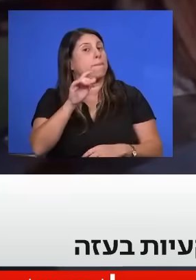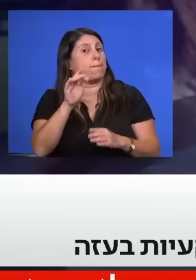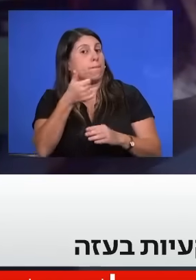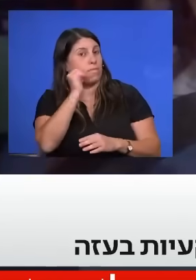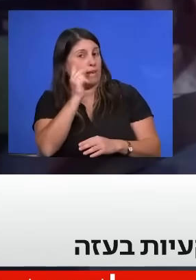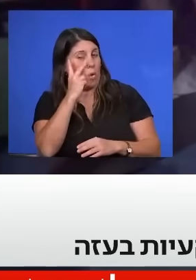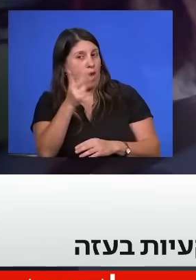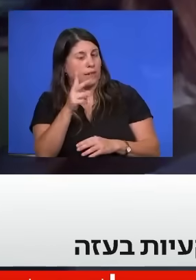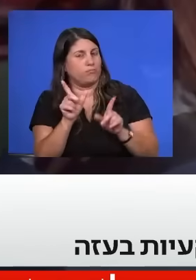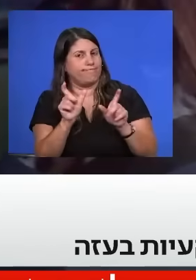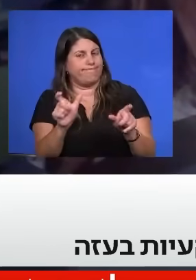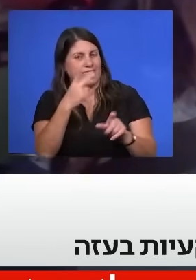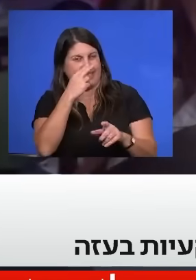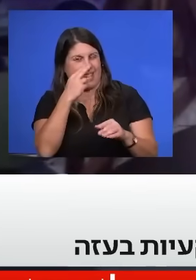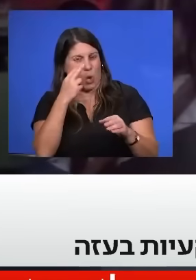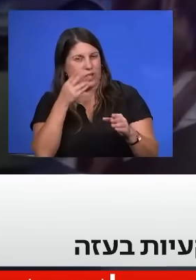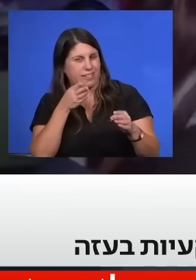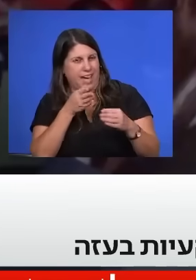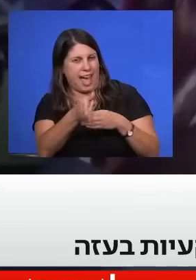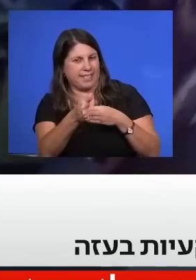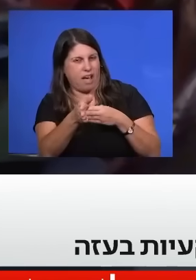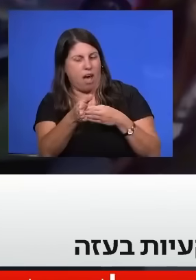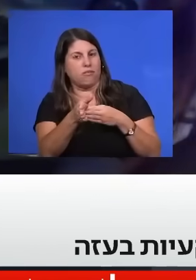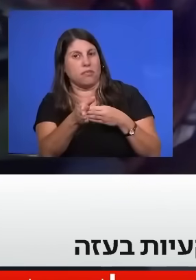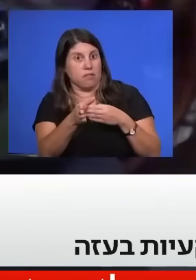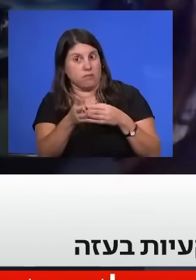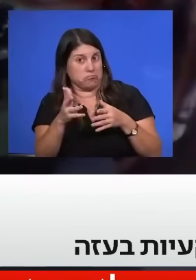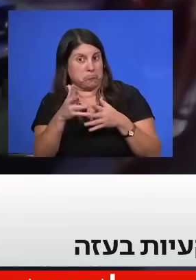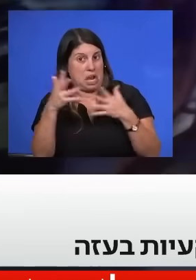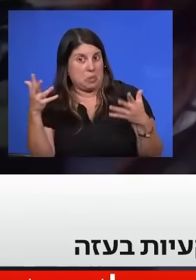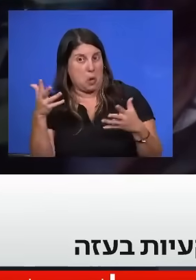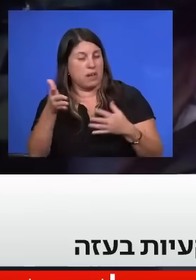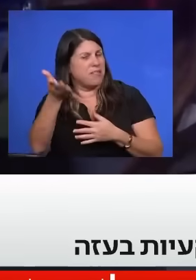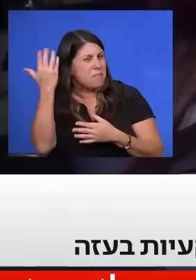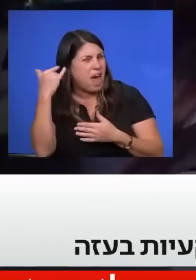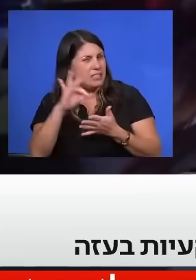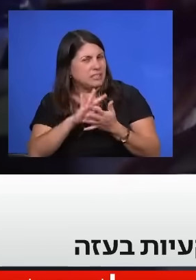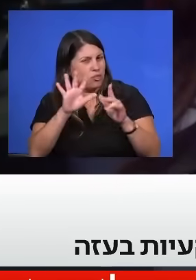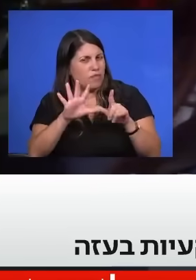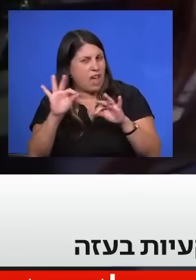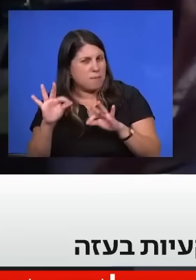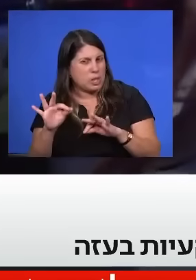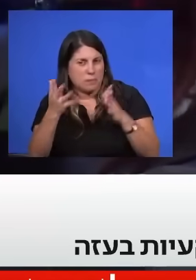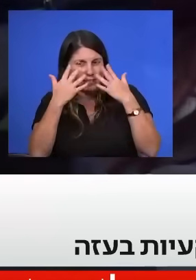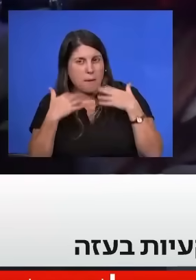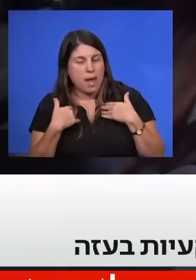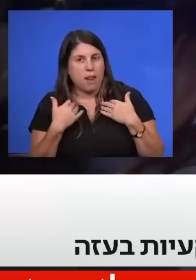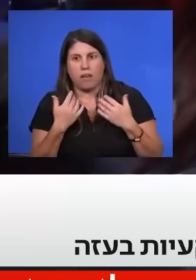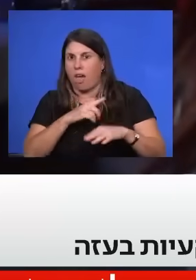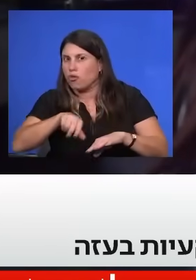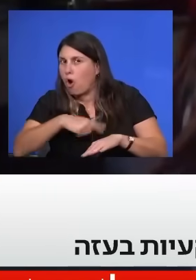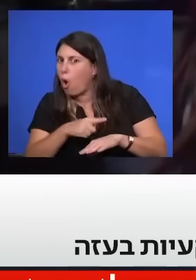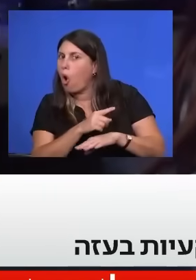סוכל ניסיון חדירה מהגדולים שהיו כאן מאז השבעה באוקטובר. קודם כל תתאר לי את הרגעים שלכם, את השעות הארוכות